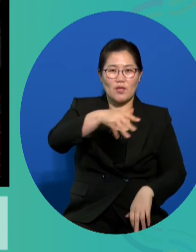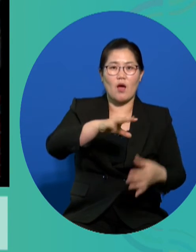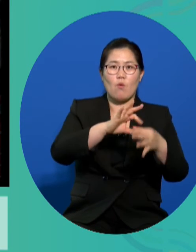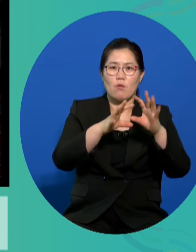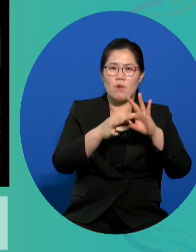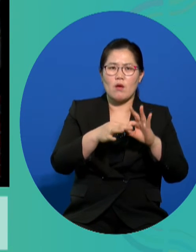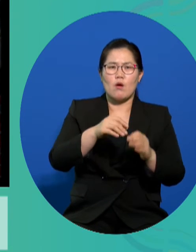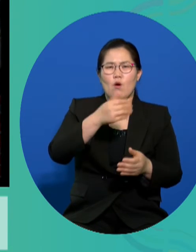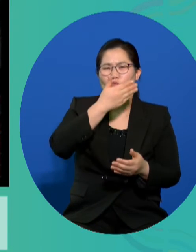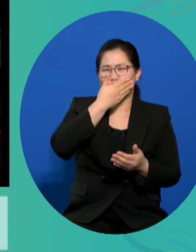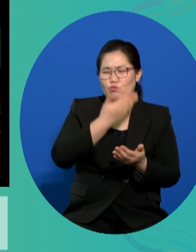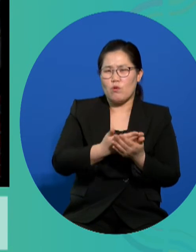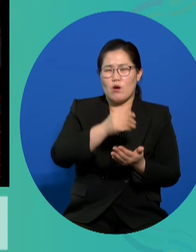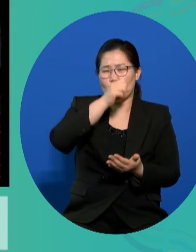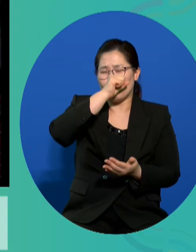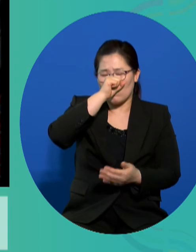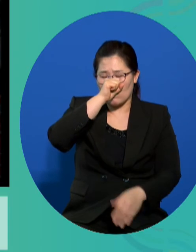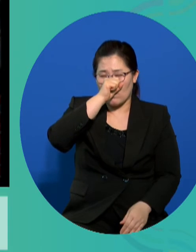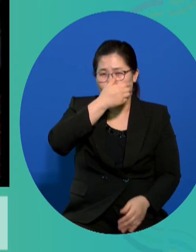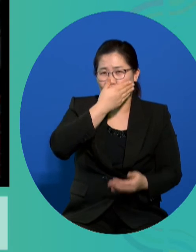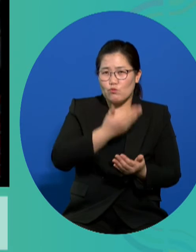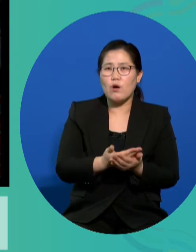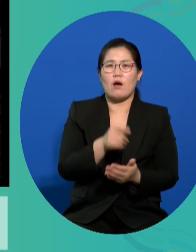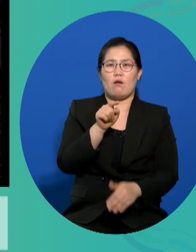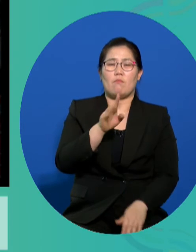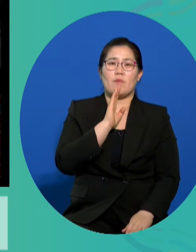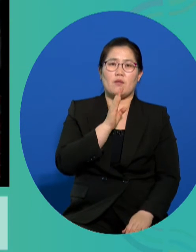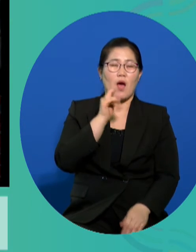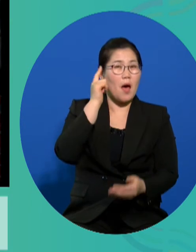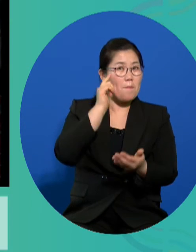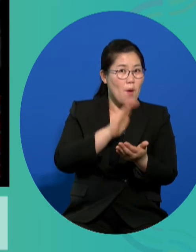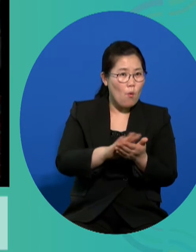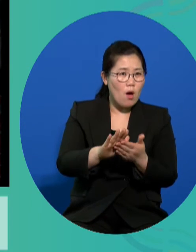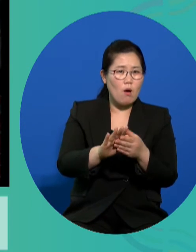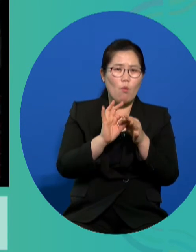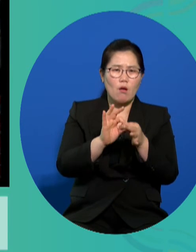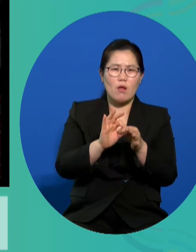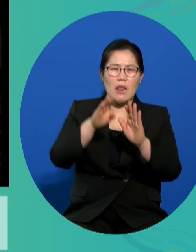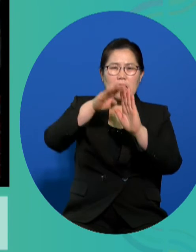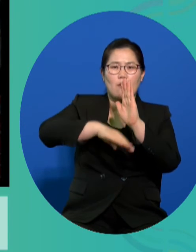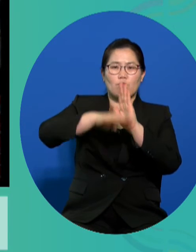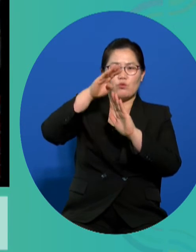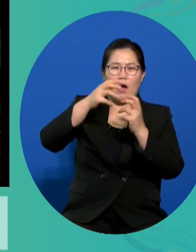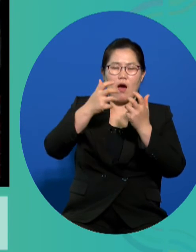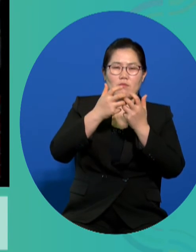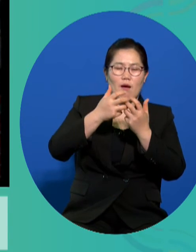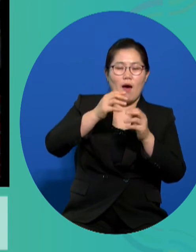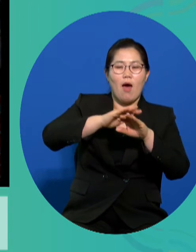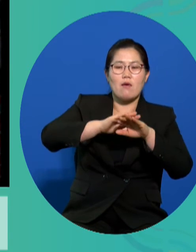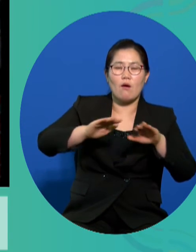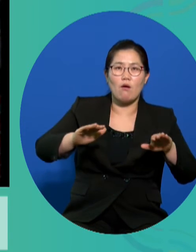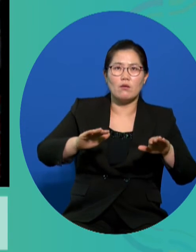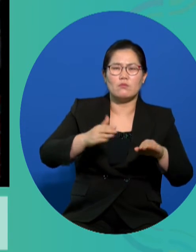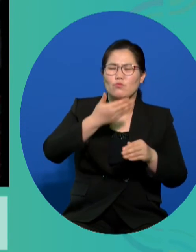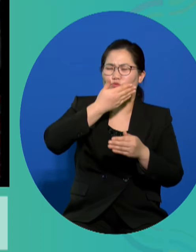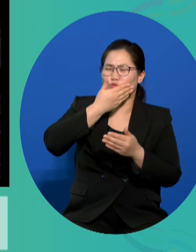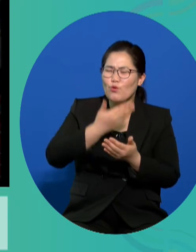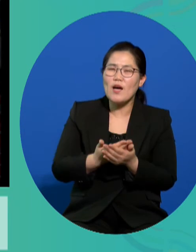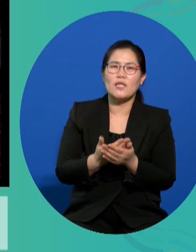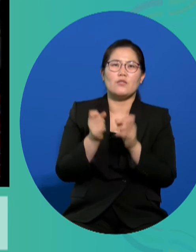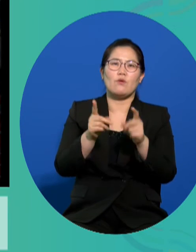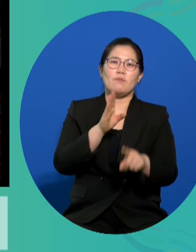어떤 상징을 만들 수 있는데 조금 더 우리가 노력하면 남북 간의 어떤 교류나 이런 것들이 조금